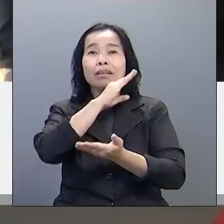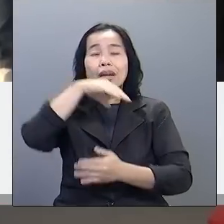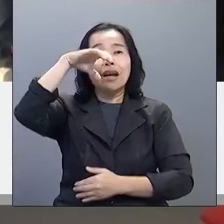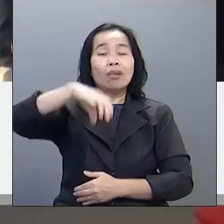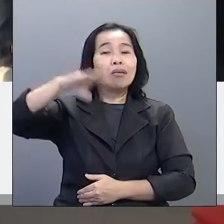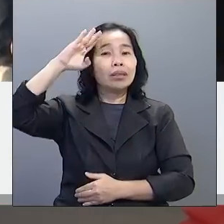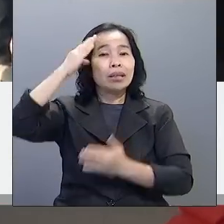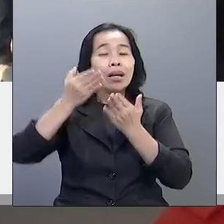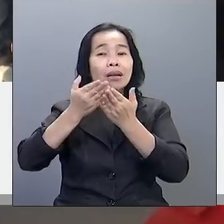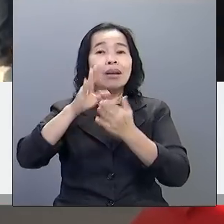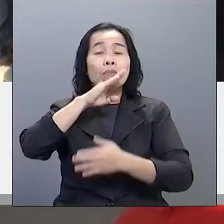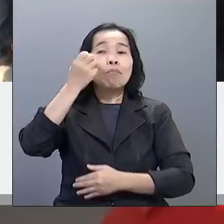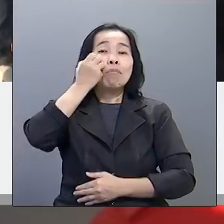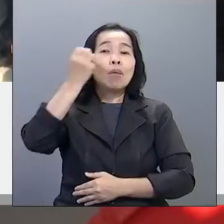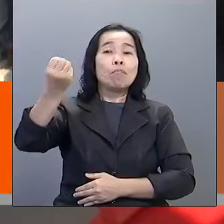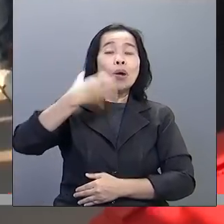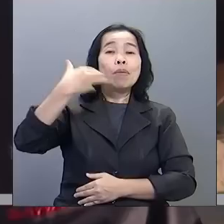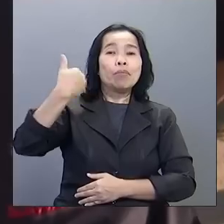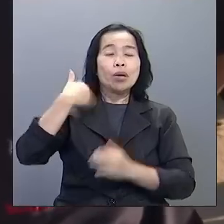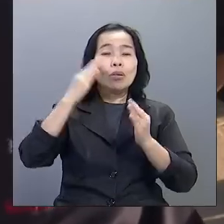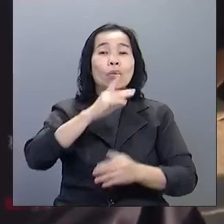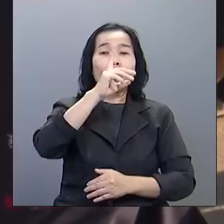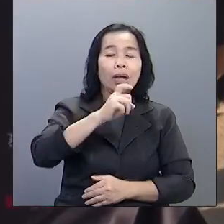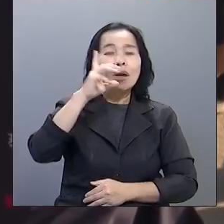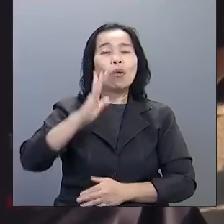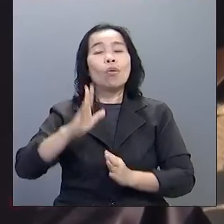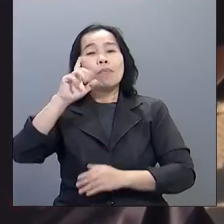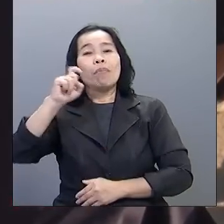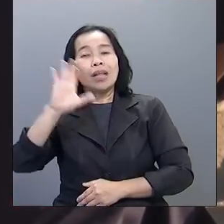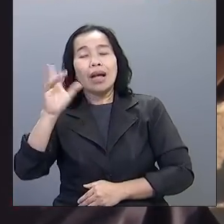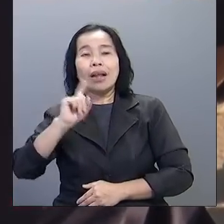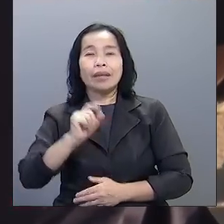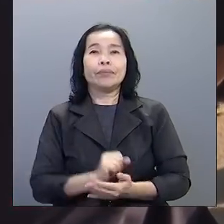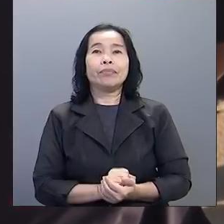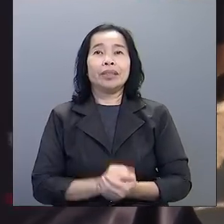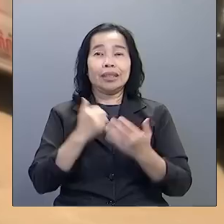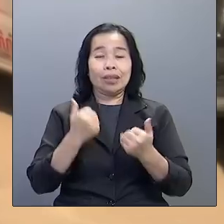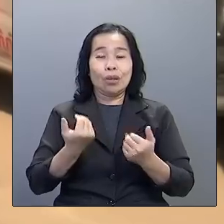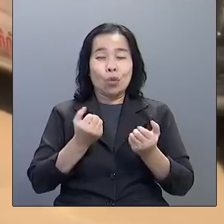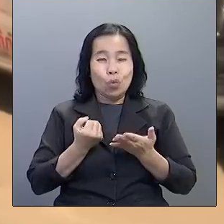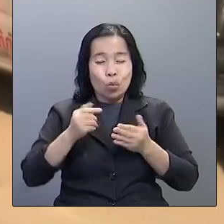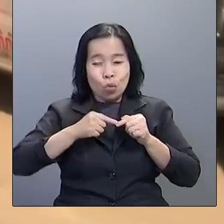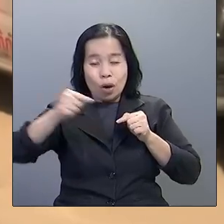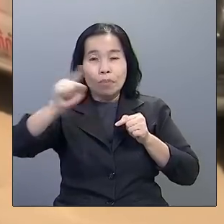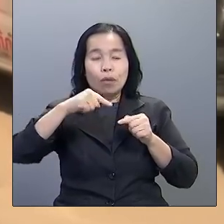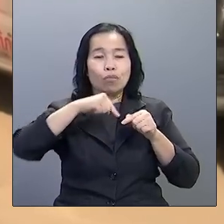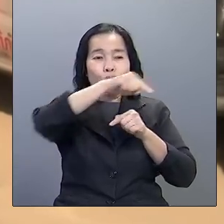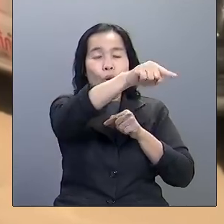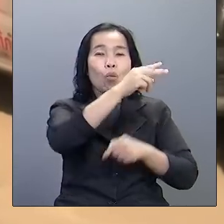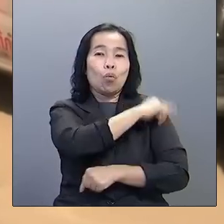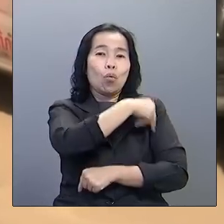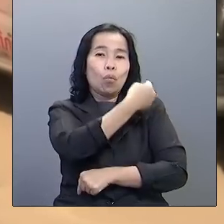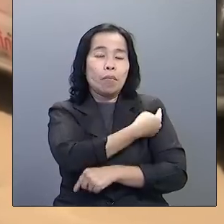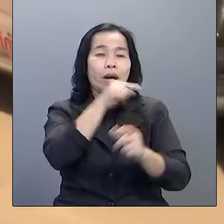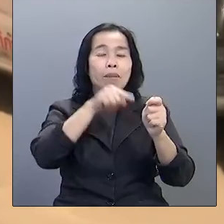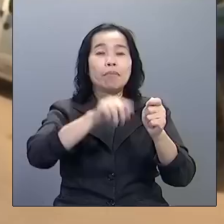ให้หากได้รับข้อมูลว่ามีผู้รอดชีวิตหรือผู้เสียชีวิตเพิ่มครับโดยระยะทางที่วิ่งมี2จุดคือโรงพยาบาลบางสะพาน